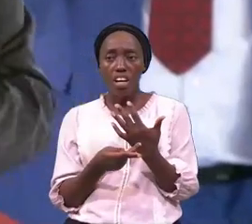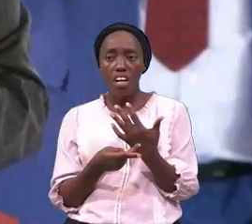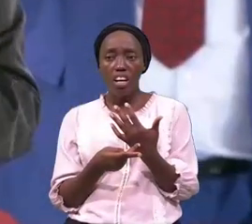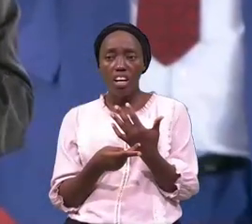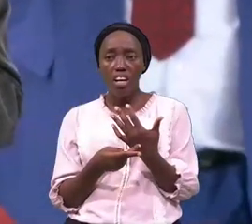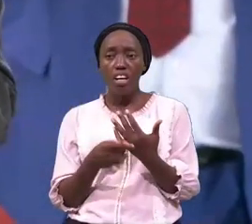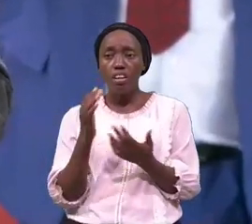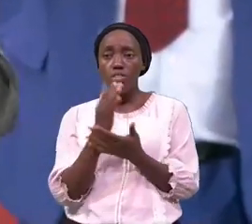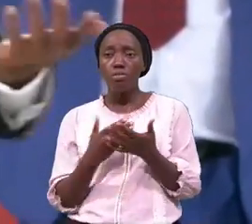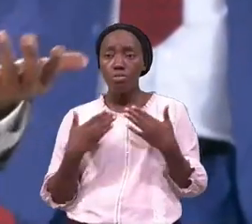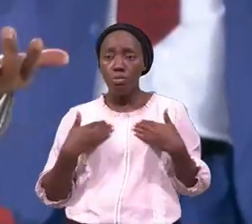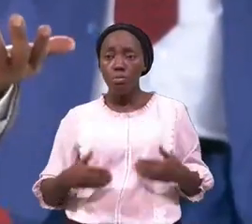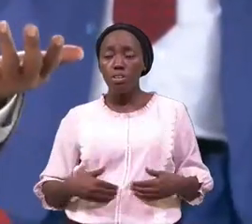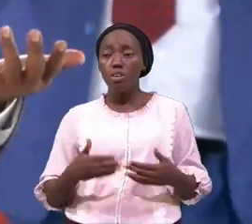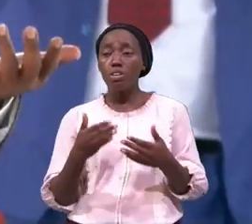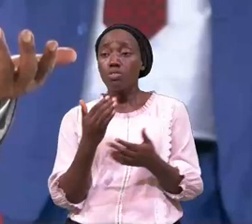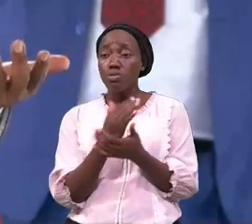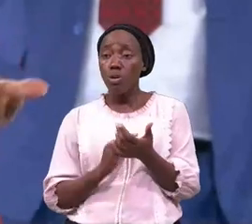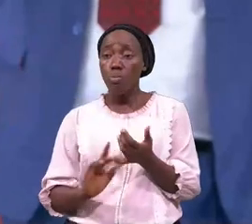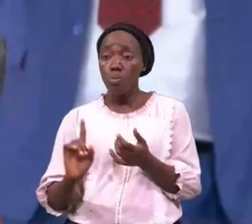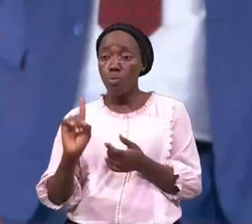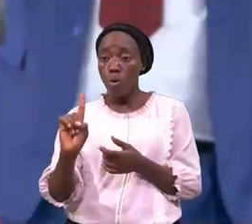que quelqu'un voulait me voir